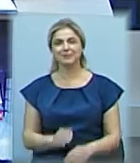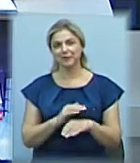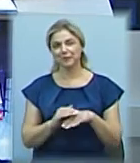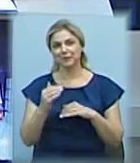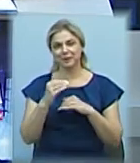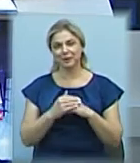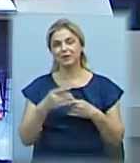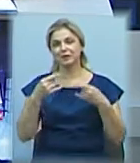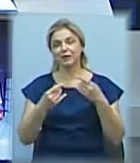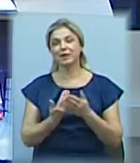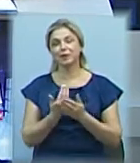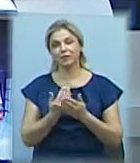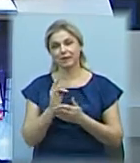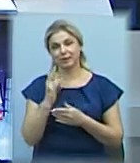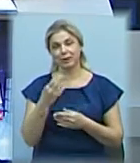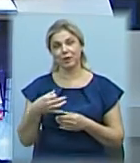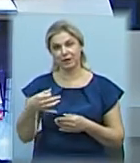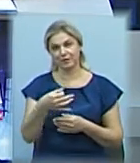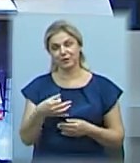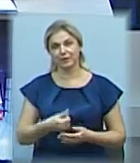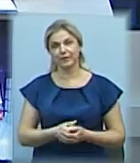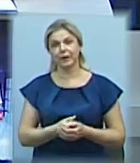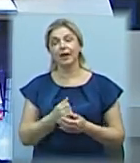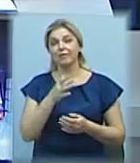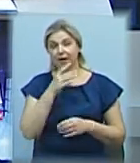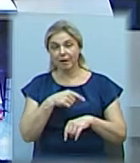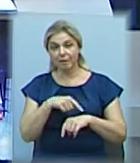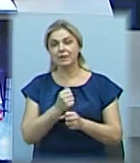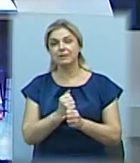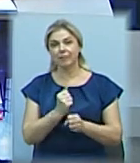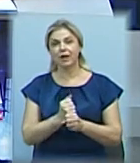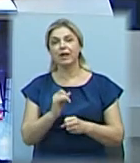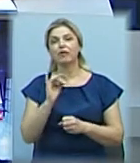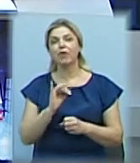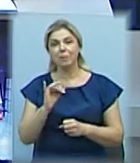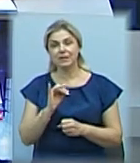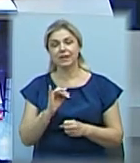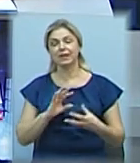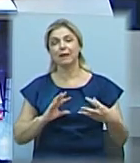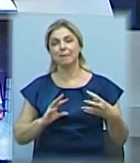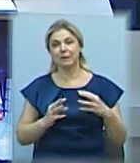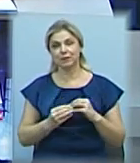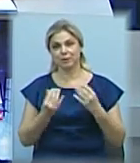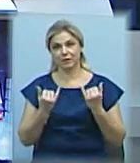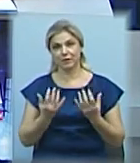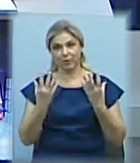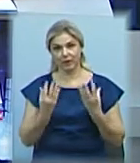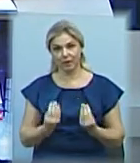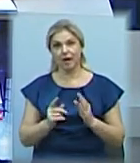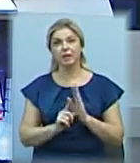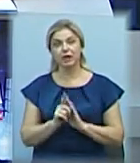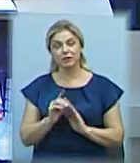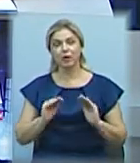Добрий вечір. В ефірі телевізійні новини Миколаївщини. Час підбити інформаційний підсумок дня. Я Вікторія Андрушків. На